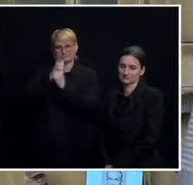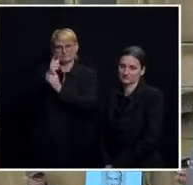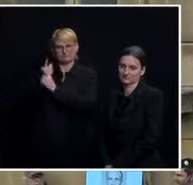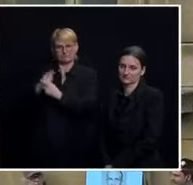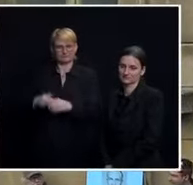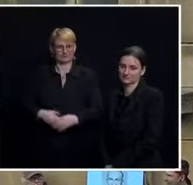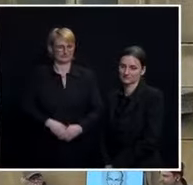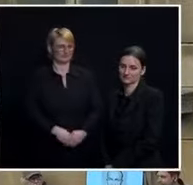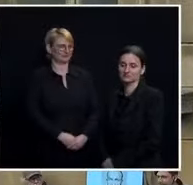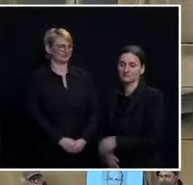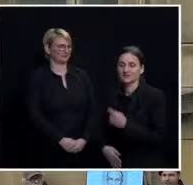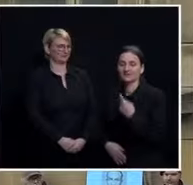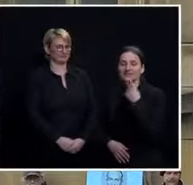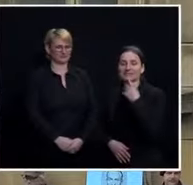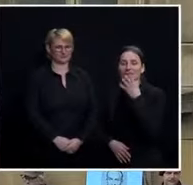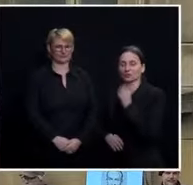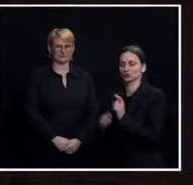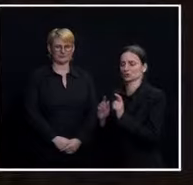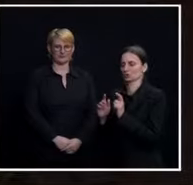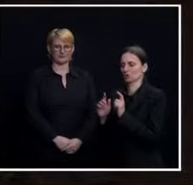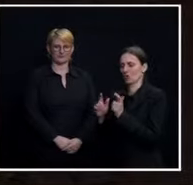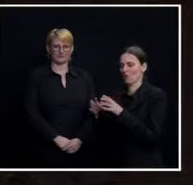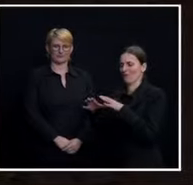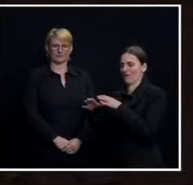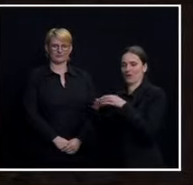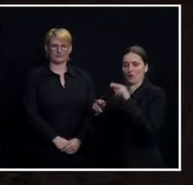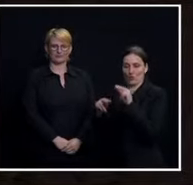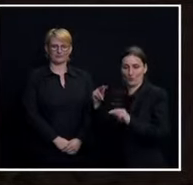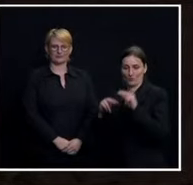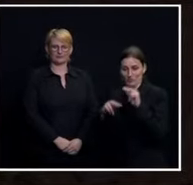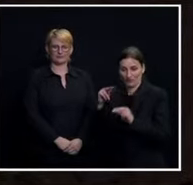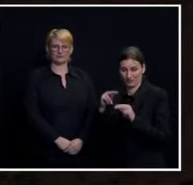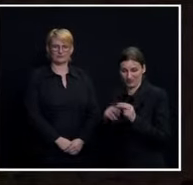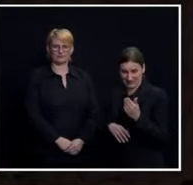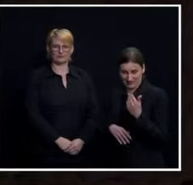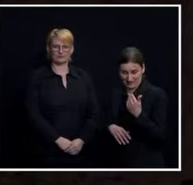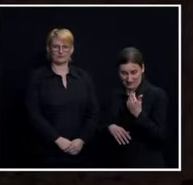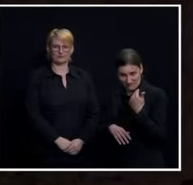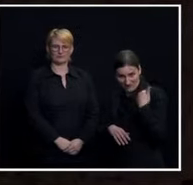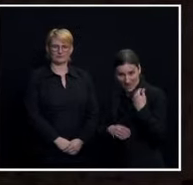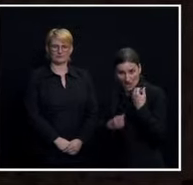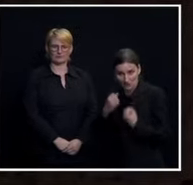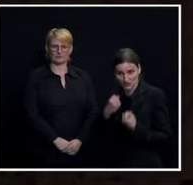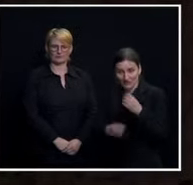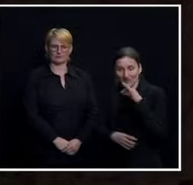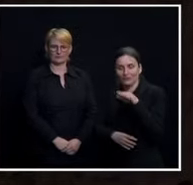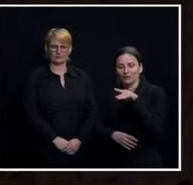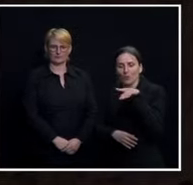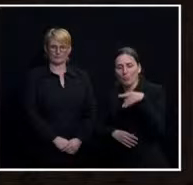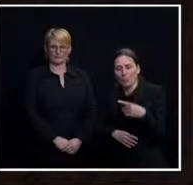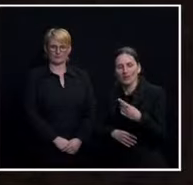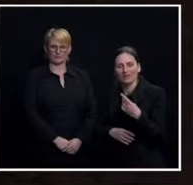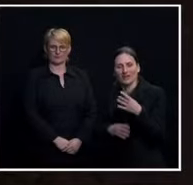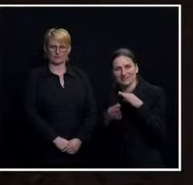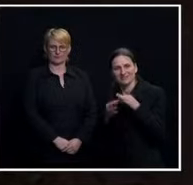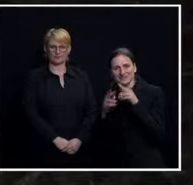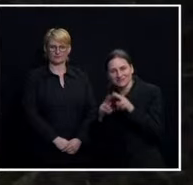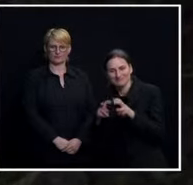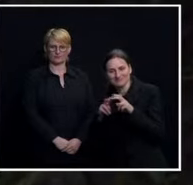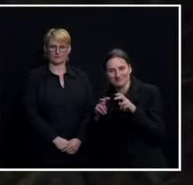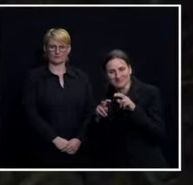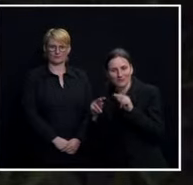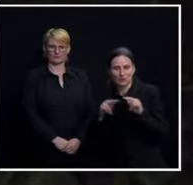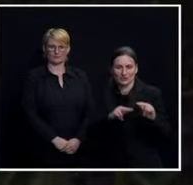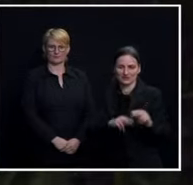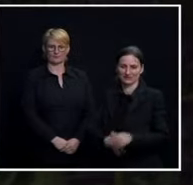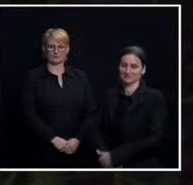möglichst viele Opfergruppen dann auch abbilden. Wie schwierig war es dann letztlich auch, das in diesem Projekt umzusetzen? Wir haben